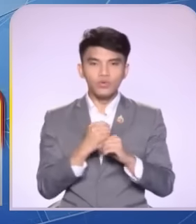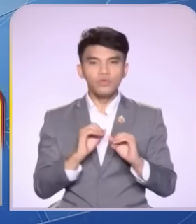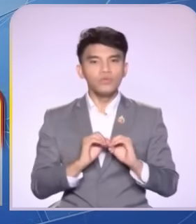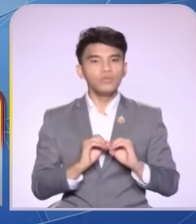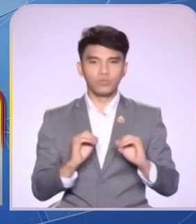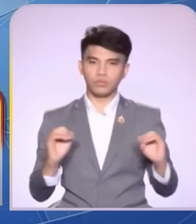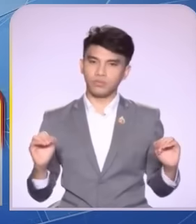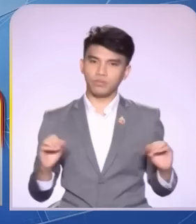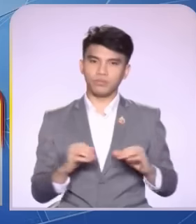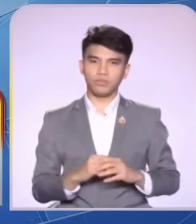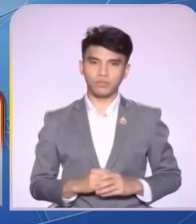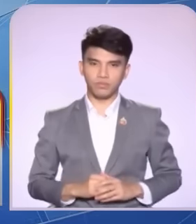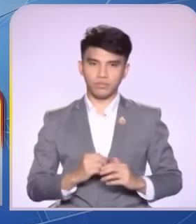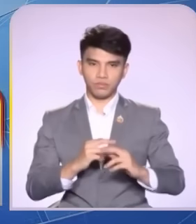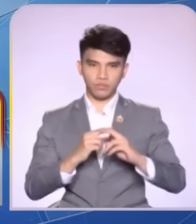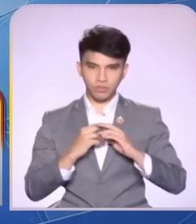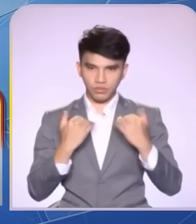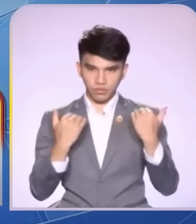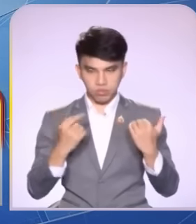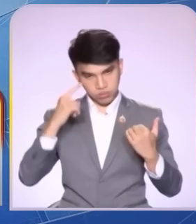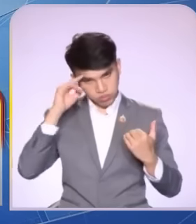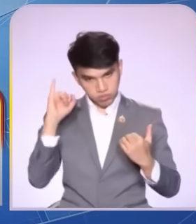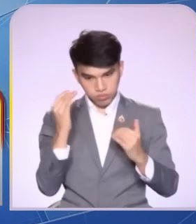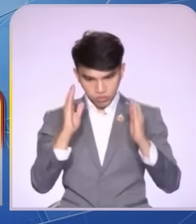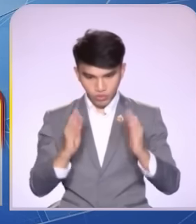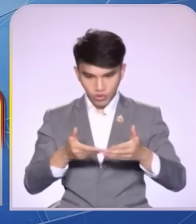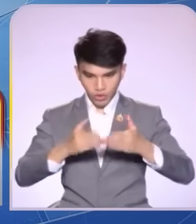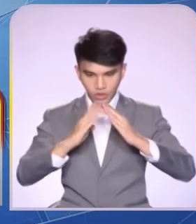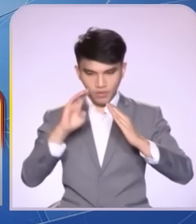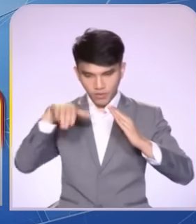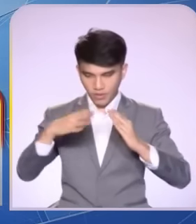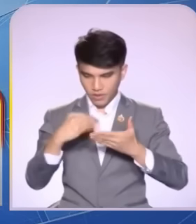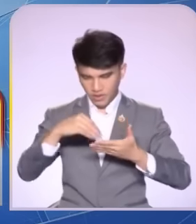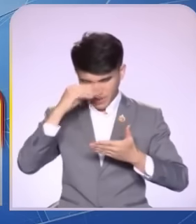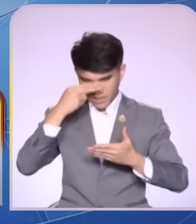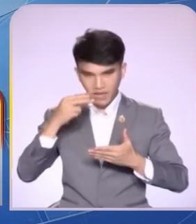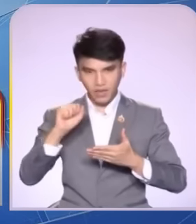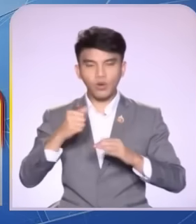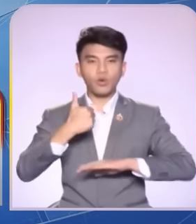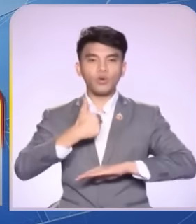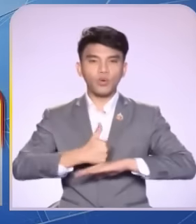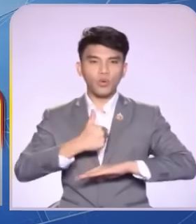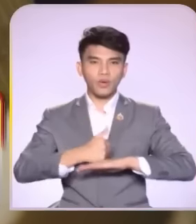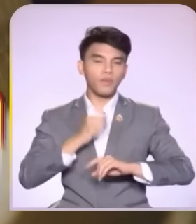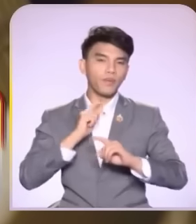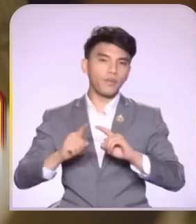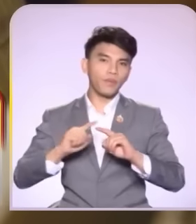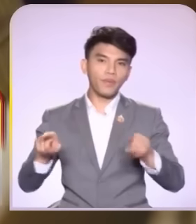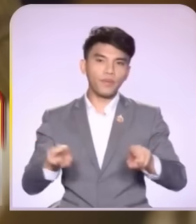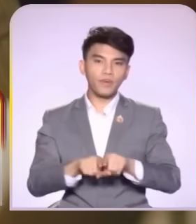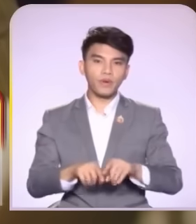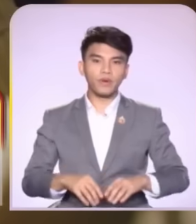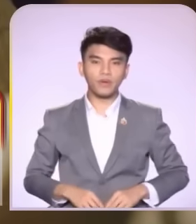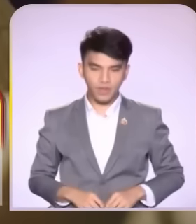ของบริษัทนี้ส่วนตัวคุณแซมบอกว่ารู้จักกับผู้ก่อตั้งบริษัทนี้เพราะเรียนหลักสูตรผู้บริหารทรัพย์สินต่างๆด้วยกัน